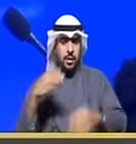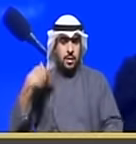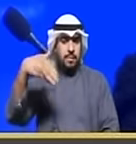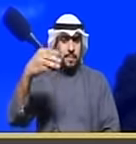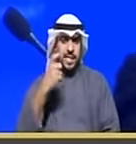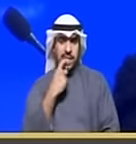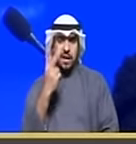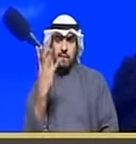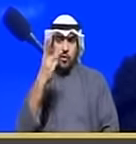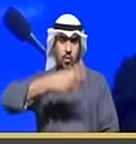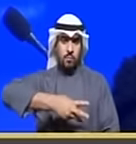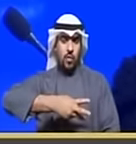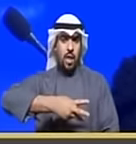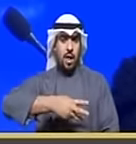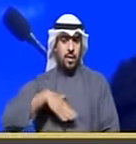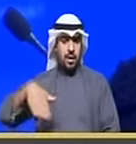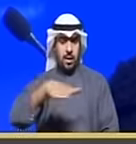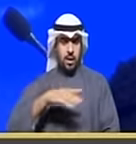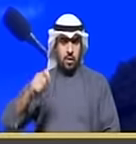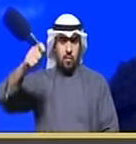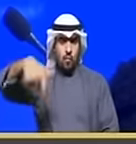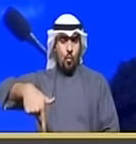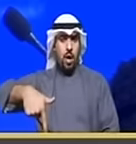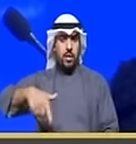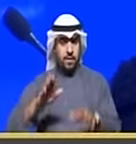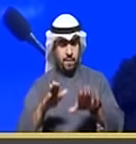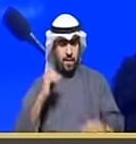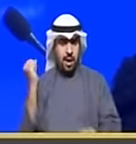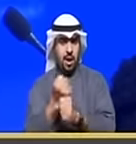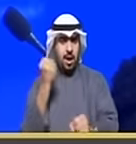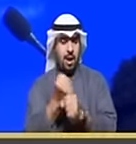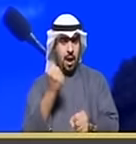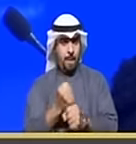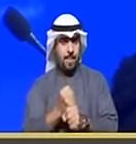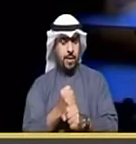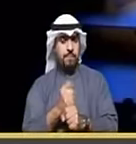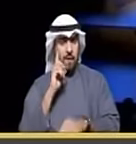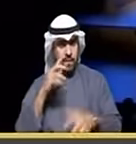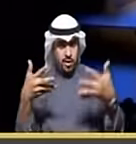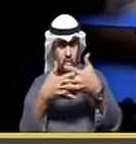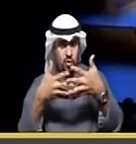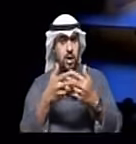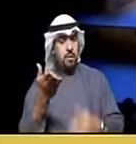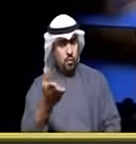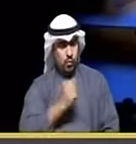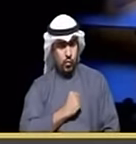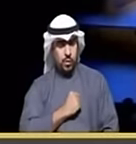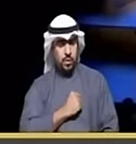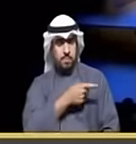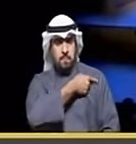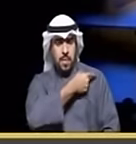2035 سيكون المواطن اما لديه عمل او يعمل في القطاع الخاص راح يكون في